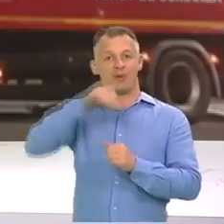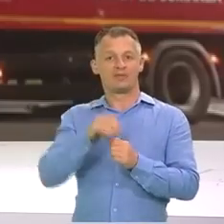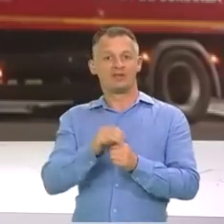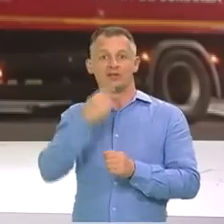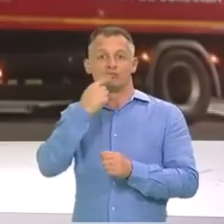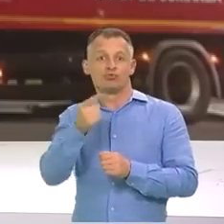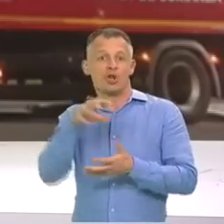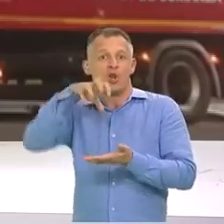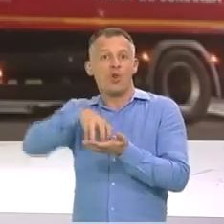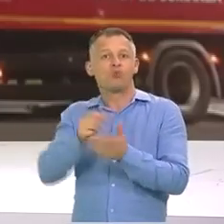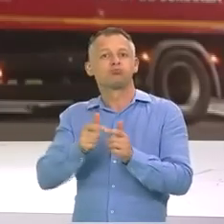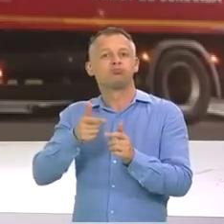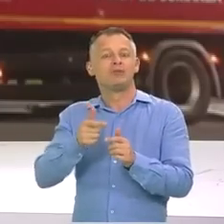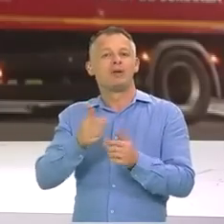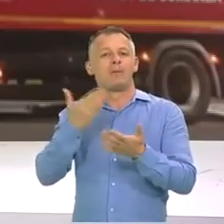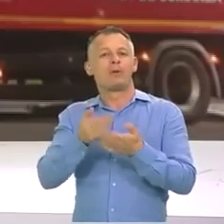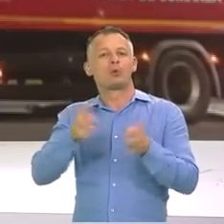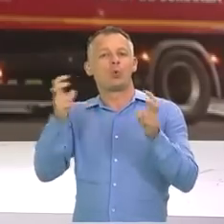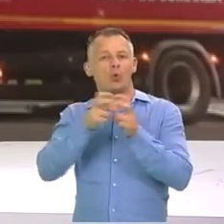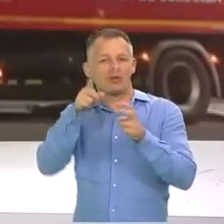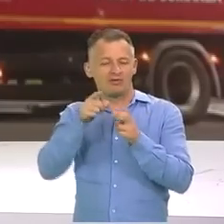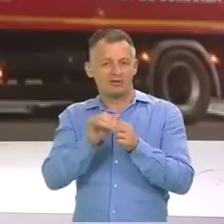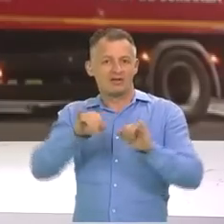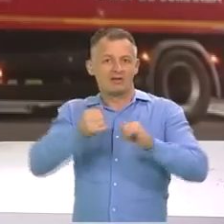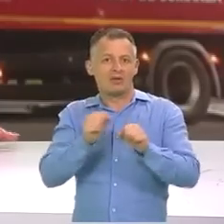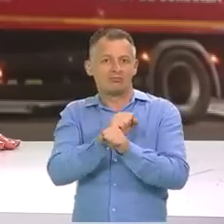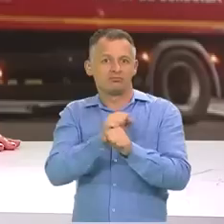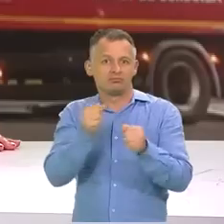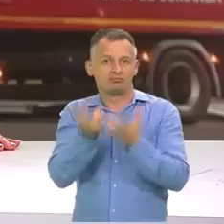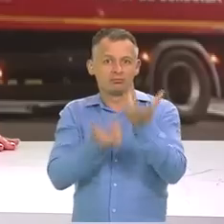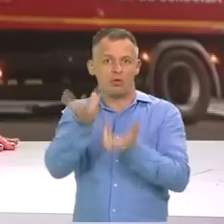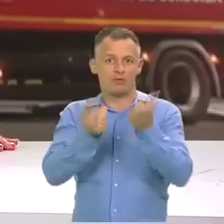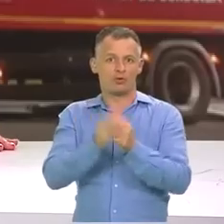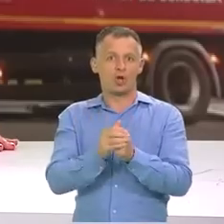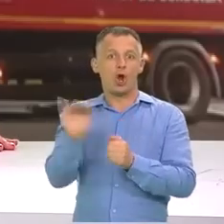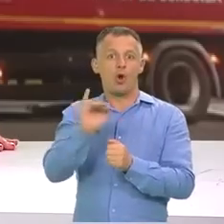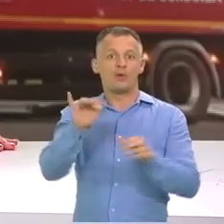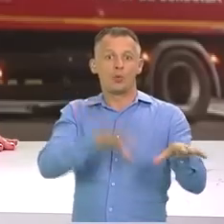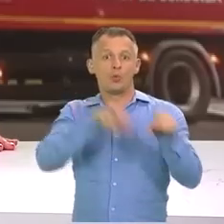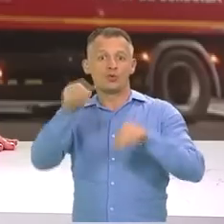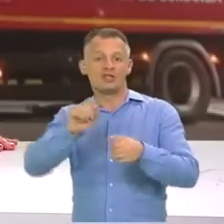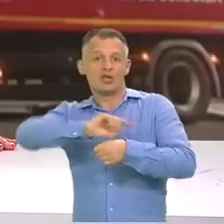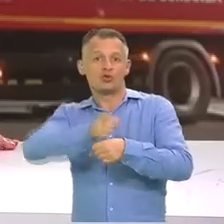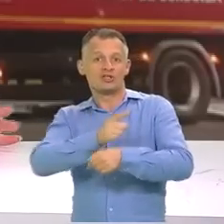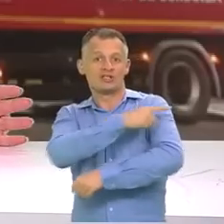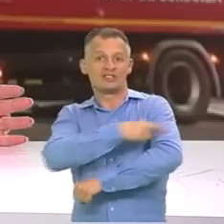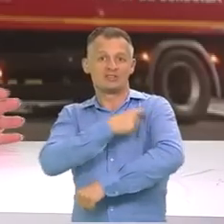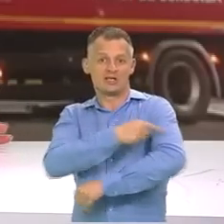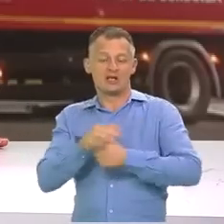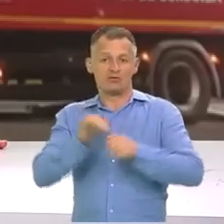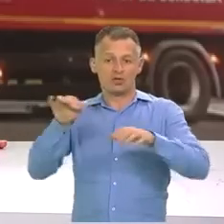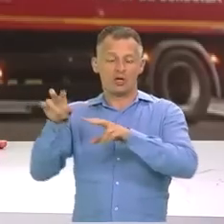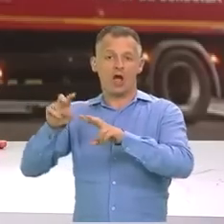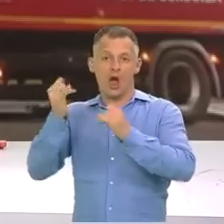explodat era nou, iar explozia s-ar fi produs în urma unei pene de curent. Copiii duși azi noapte de urgență la Marie Curie au început să fie transferați înapoi